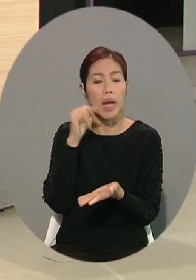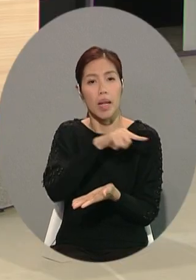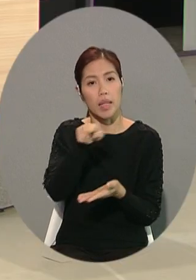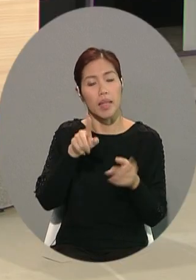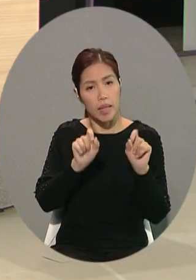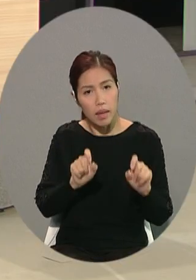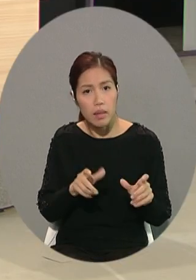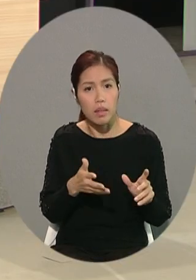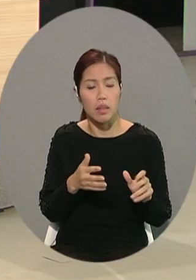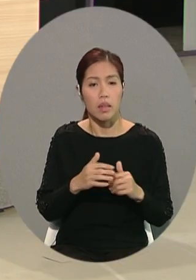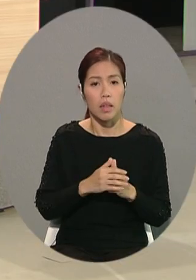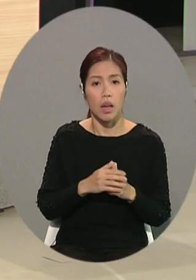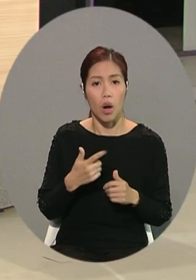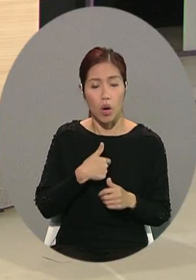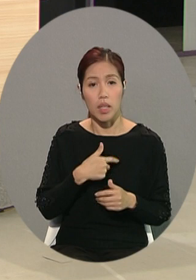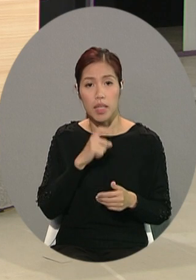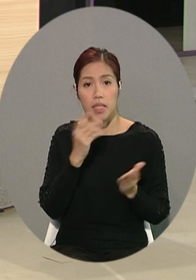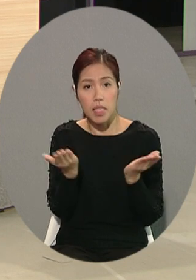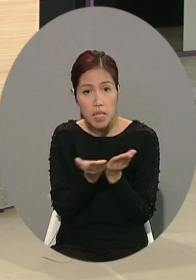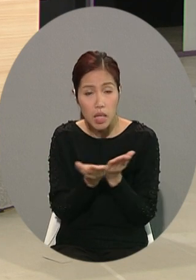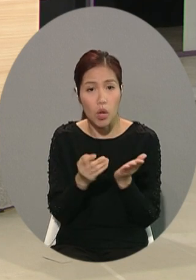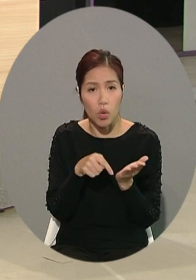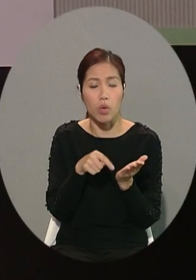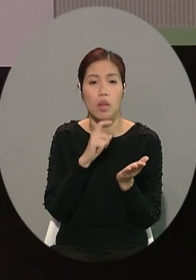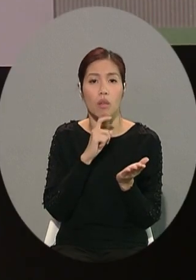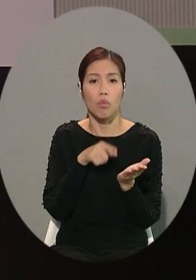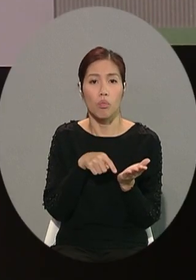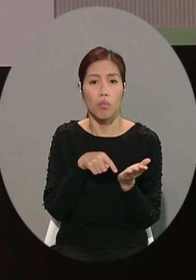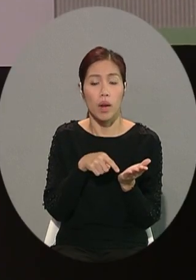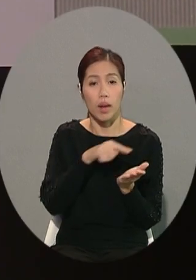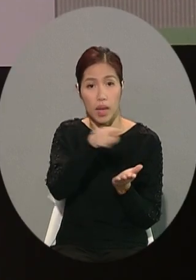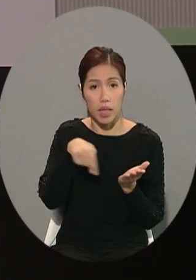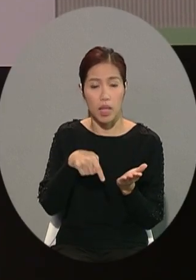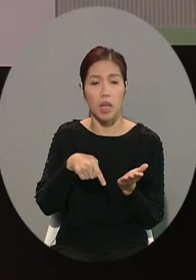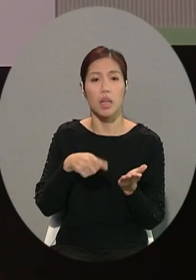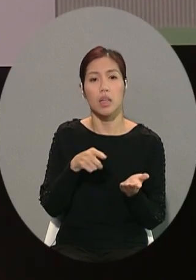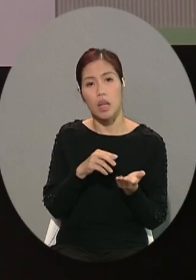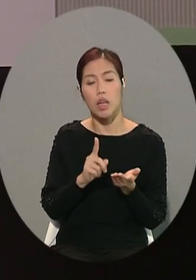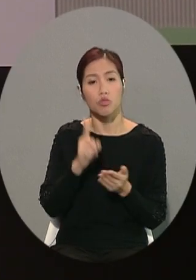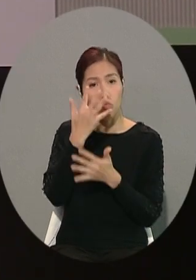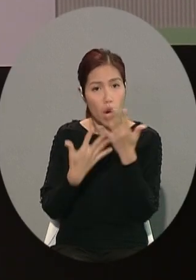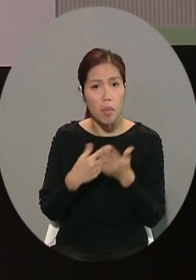嘅一樣嘢咧，就係我哋係有嘅實質證據提供到出嚟嘅。大家可以咧喺 Google 嗰度咧 search 咧